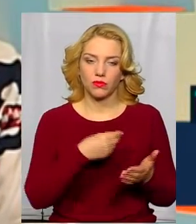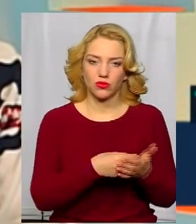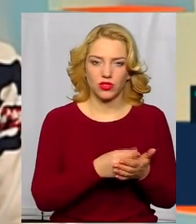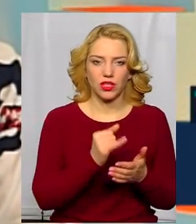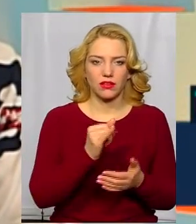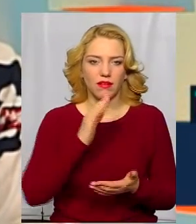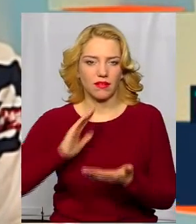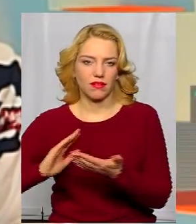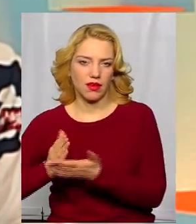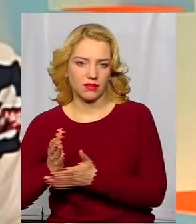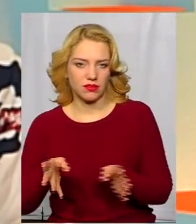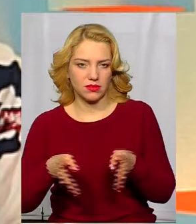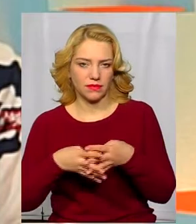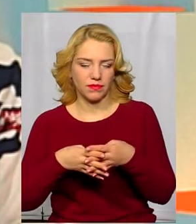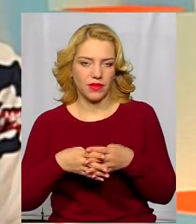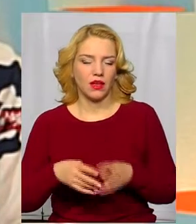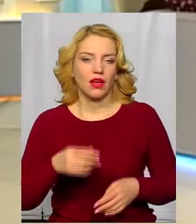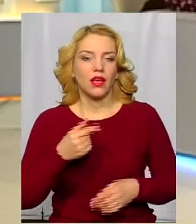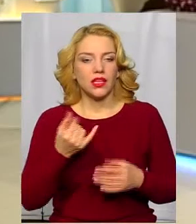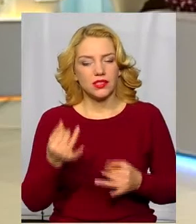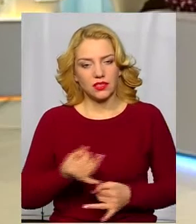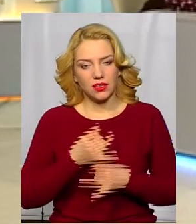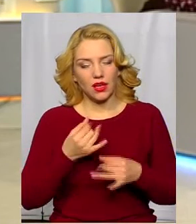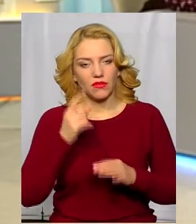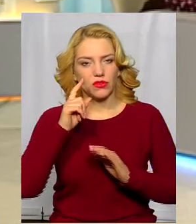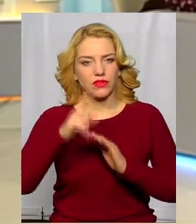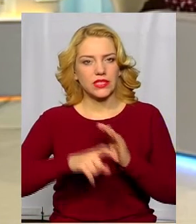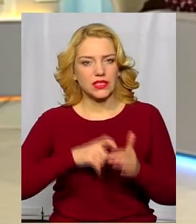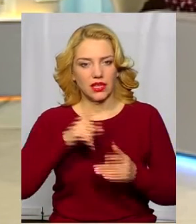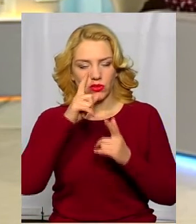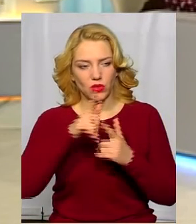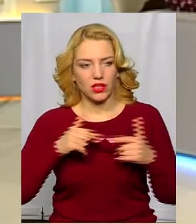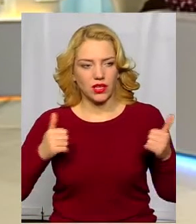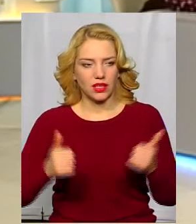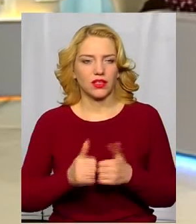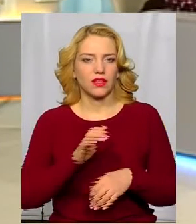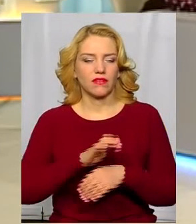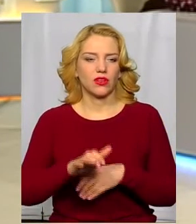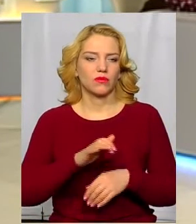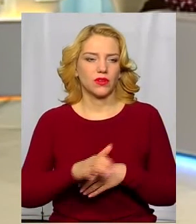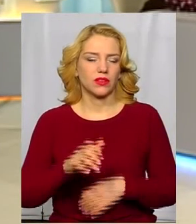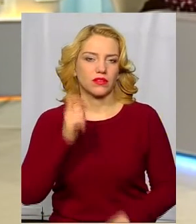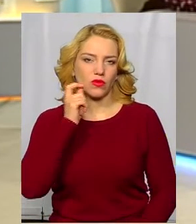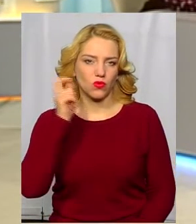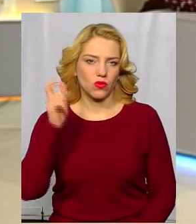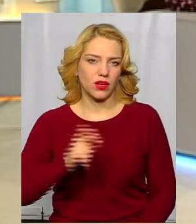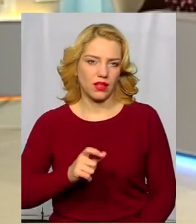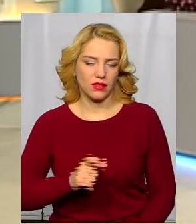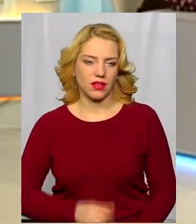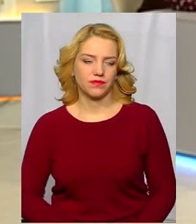щоб було все добре. Ну, все одно цікаво знати країну виробника. Україна.